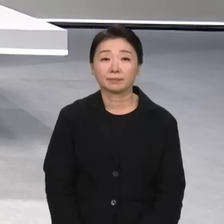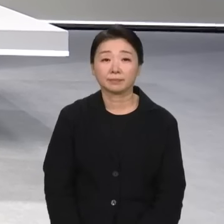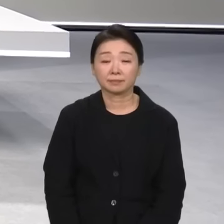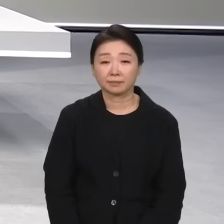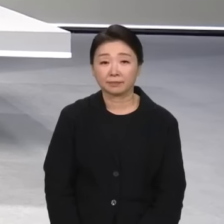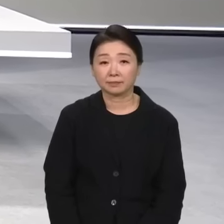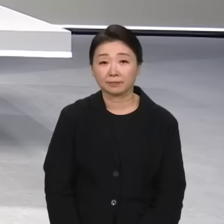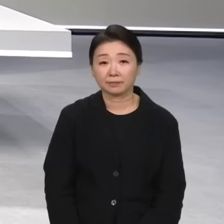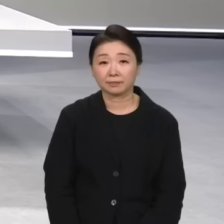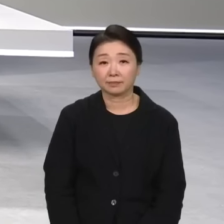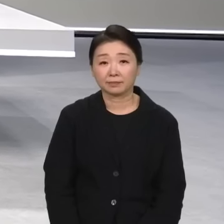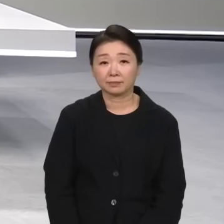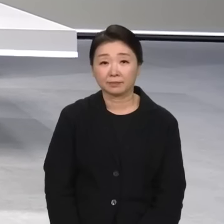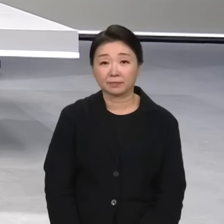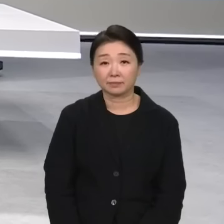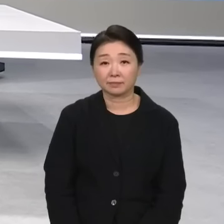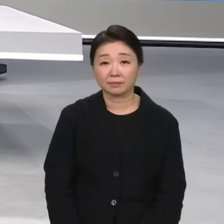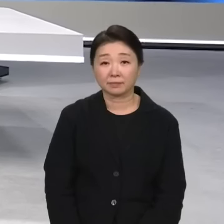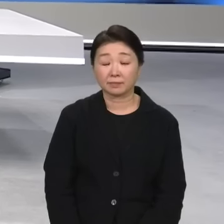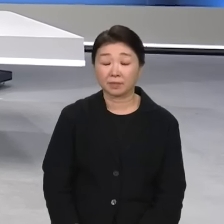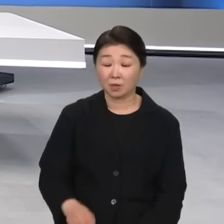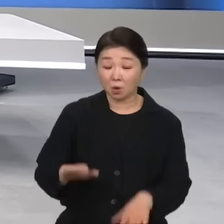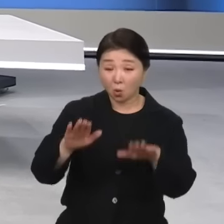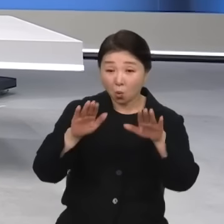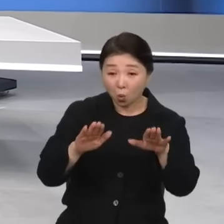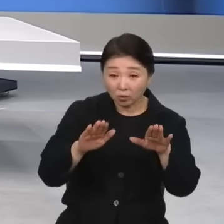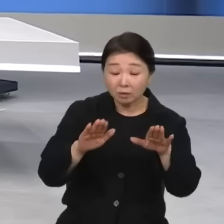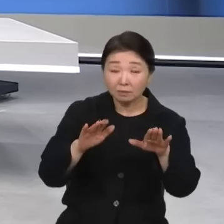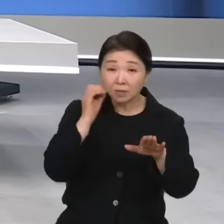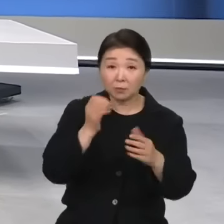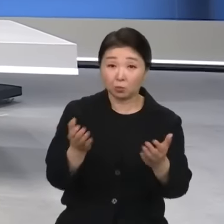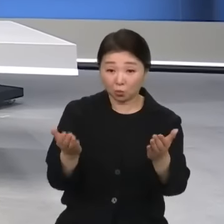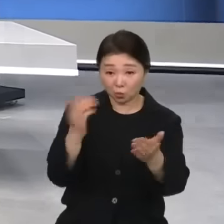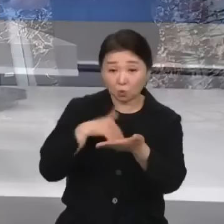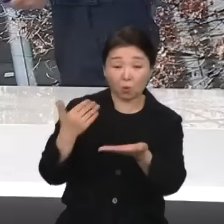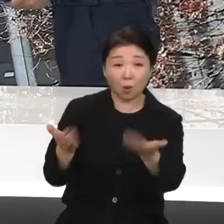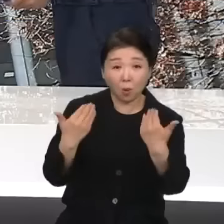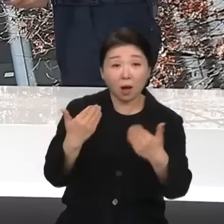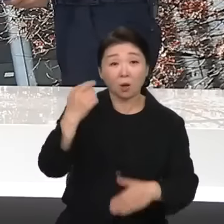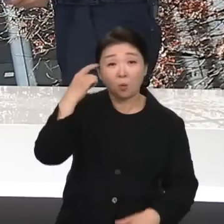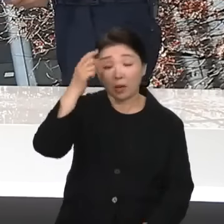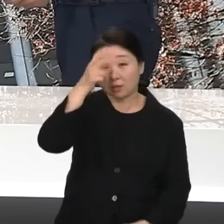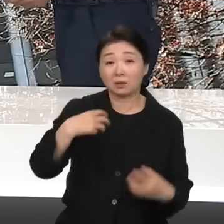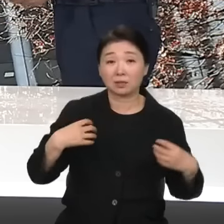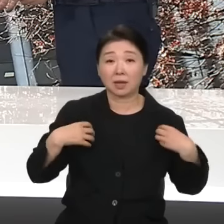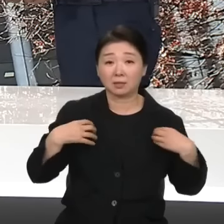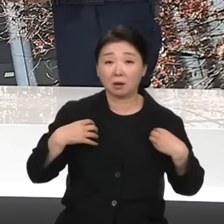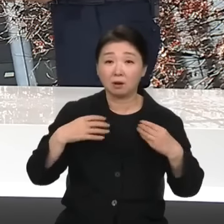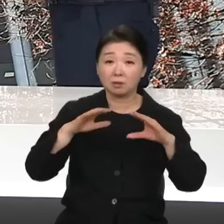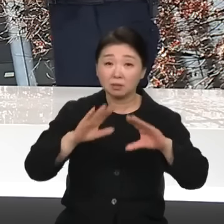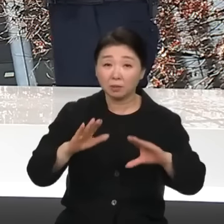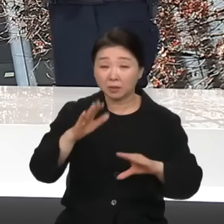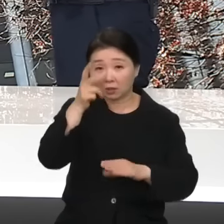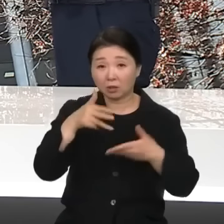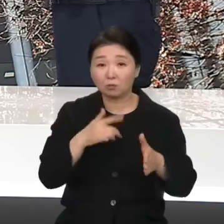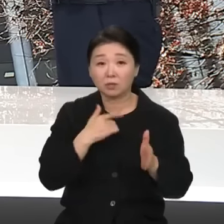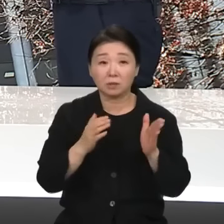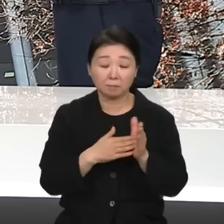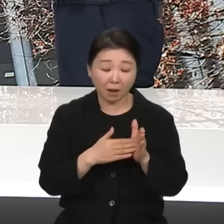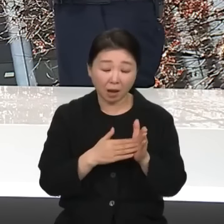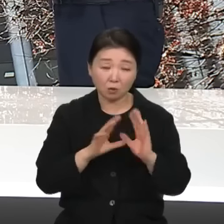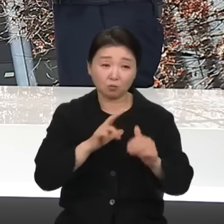보겠습니다. 홈커밍 데이. 자, 오늘이었습니다. 경찰청에서 경찰 출신으로 이번에 국회의원에 당선된